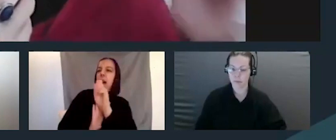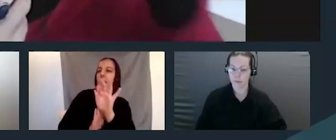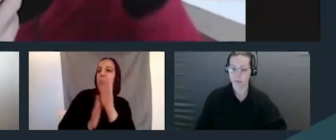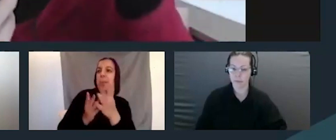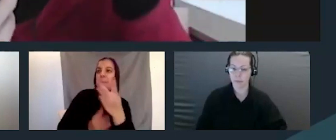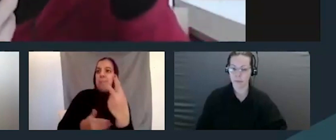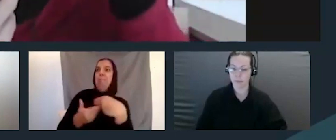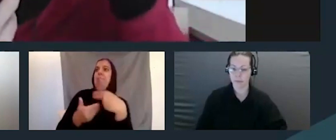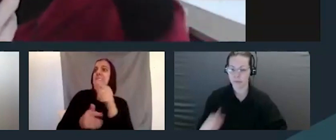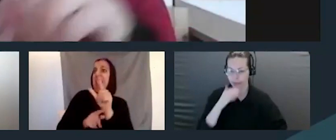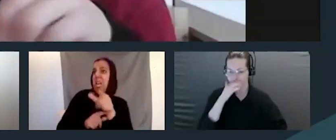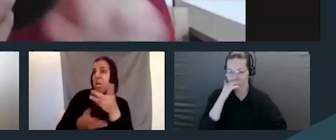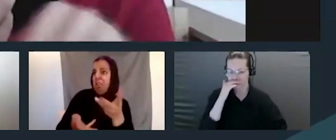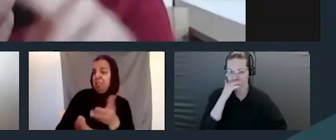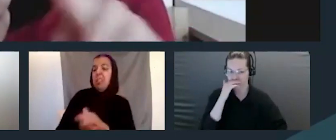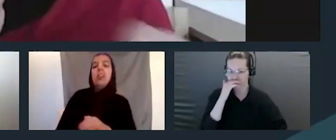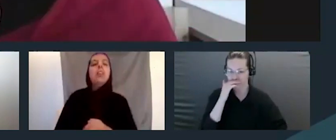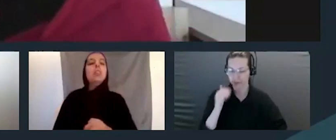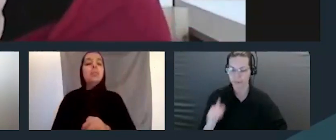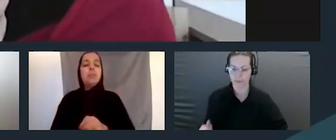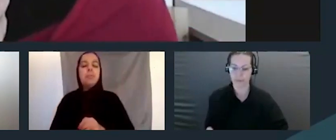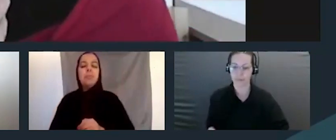Alors, lié à ce que Erica